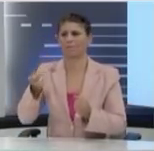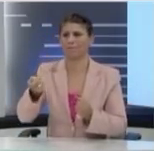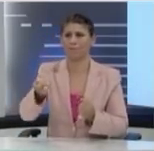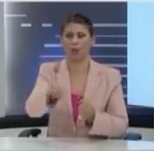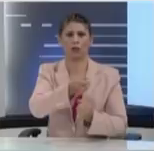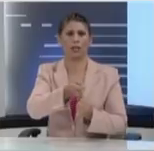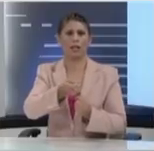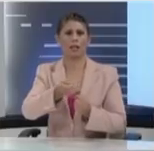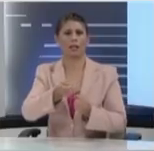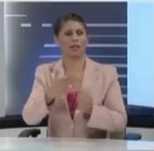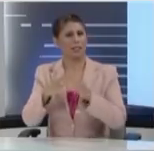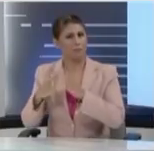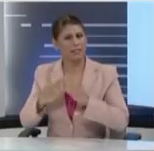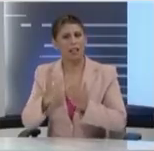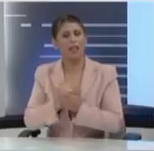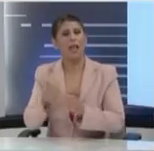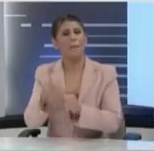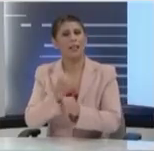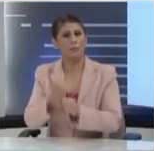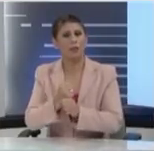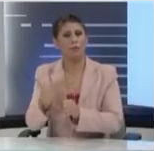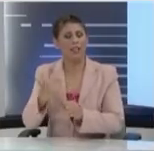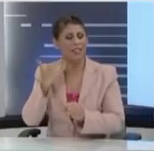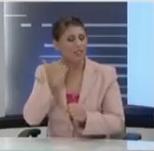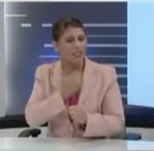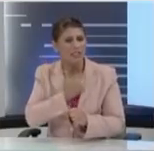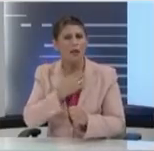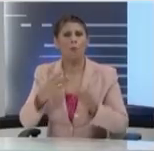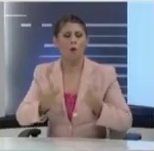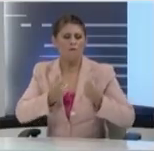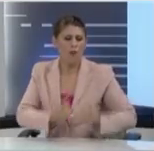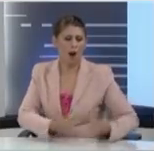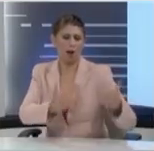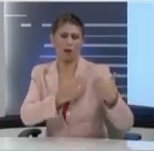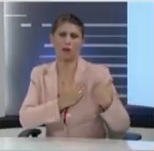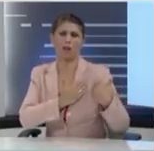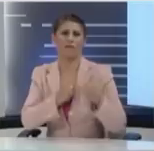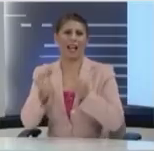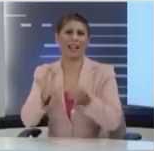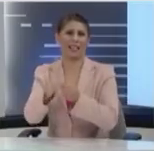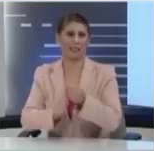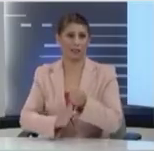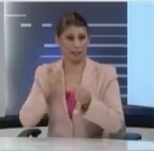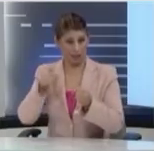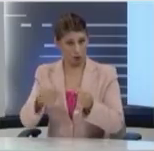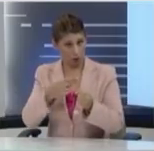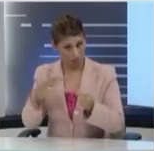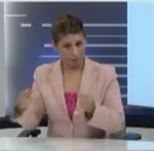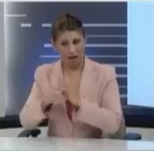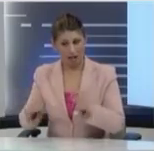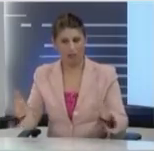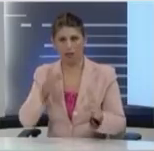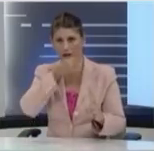που υπέστησαν θυσίες και πήραν πολύ μεγάλο βάρος τα χρόνια της κρίσης. Και μιας και μιλώ γι' αυτό, να το πω